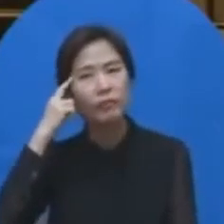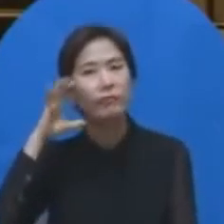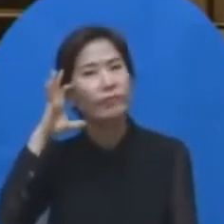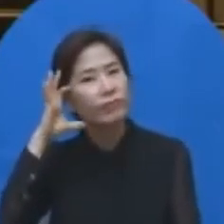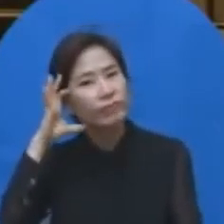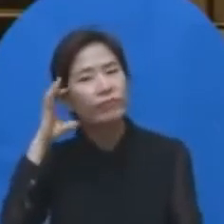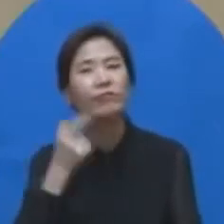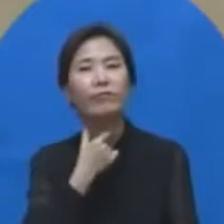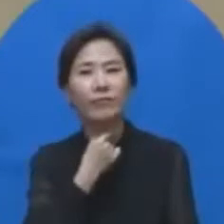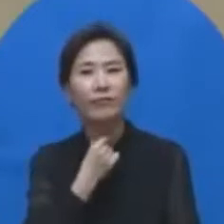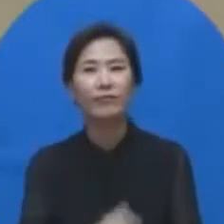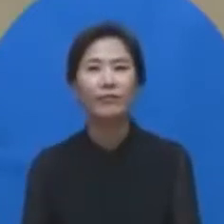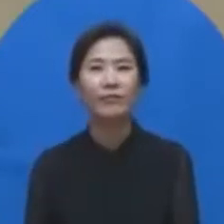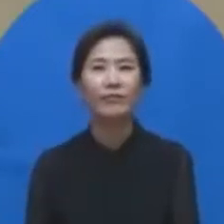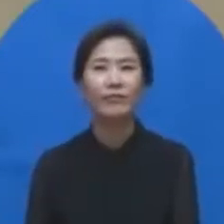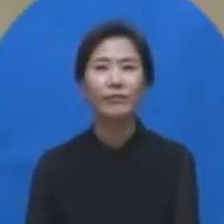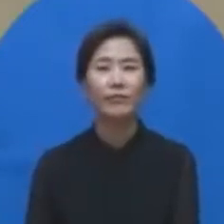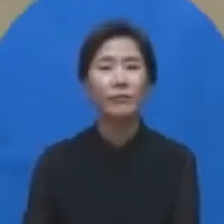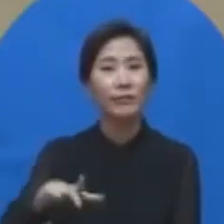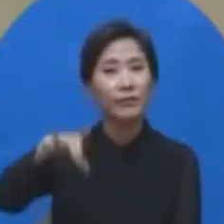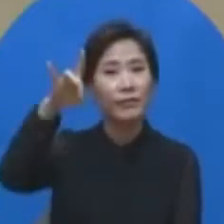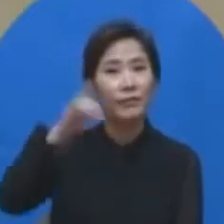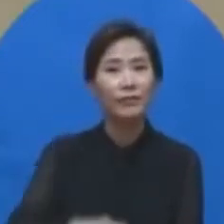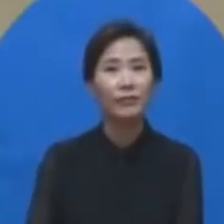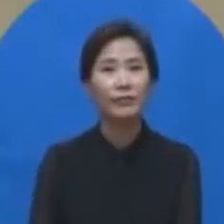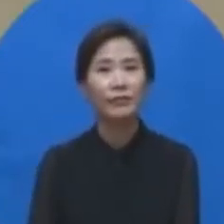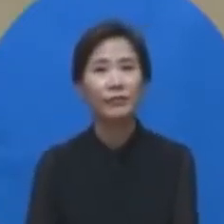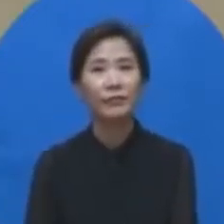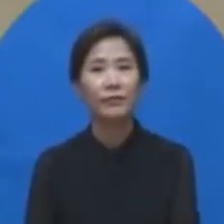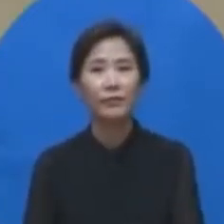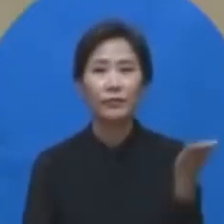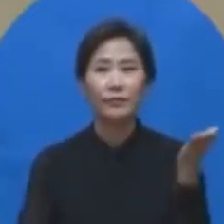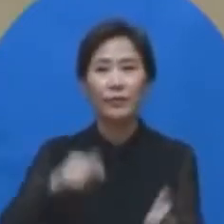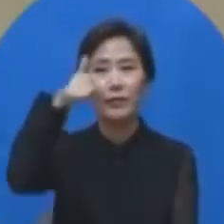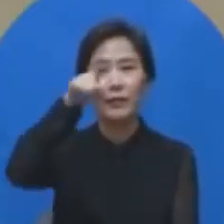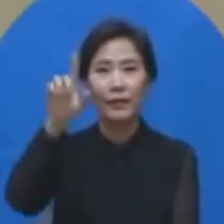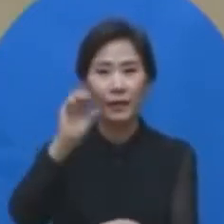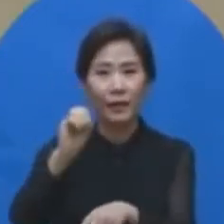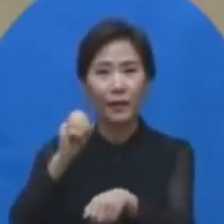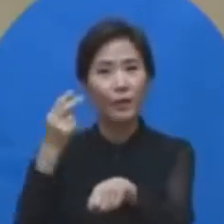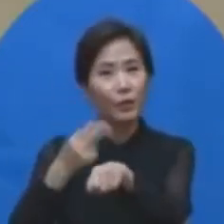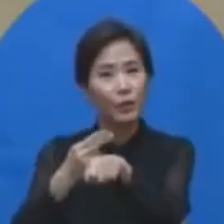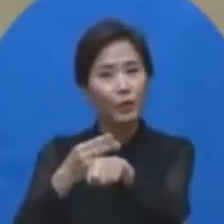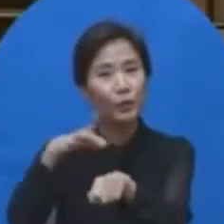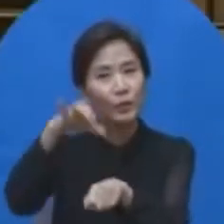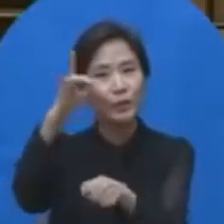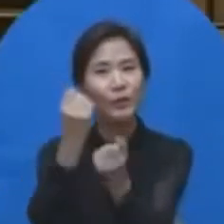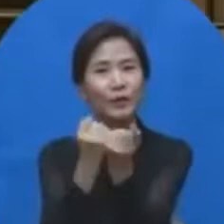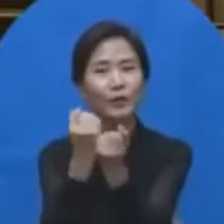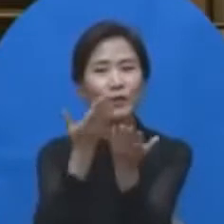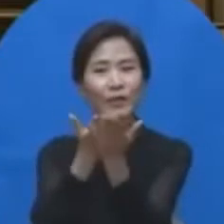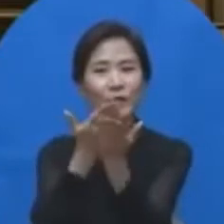듣겠습니다. 먼저 원고측 강 교수님께서 먼저 말씀해 주시겠습니까?